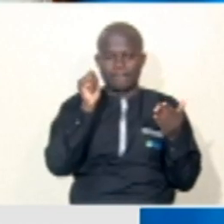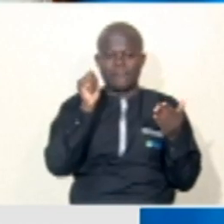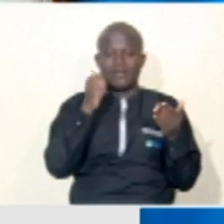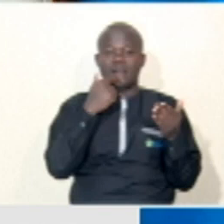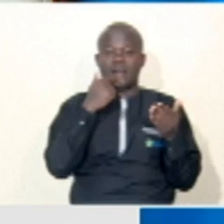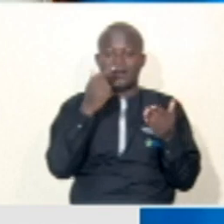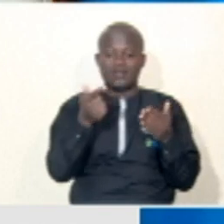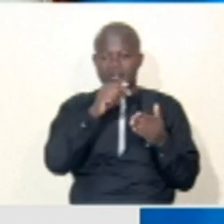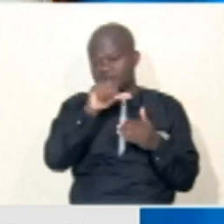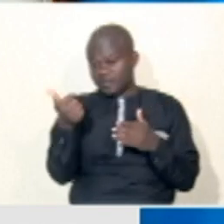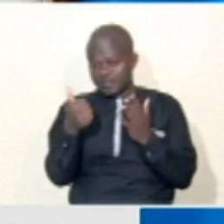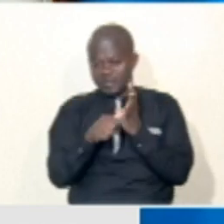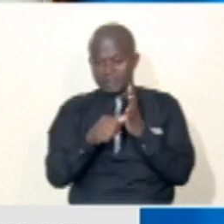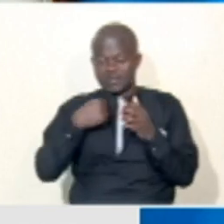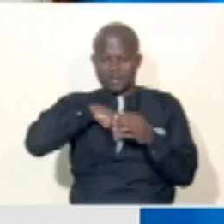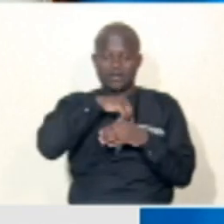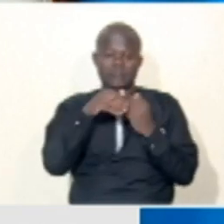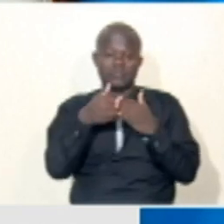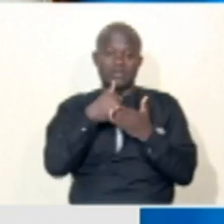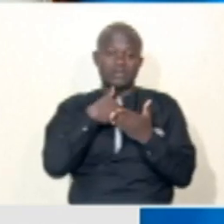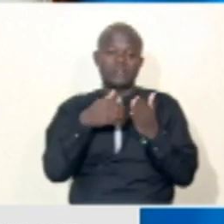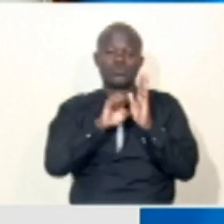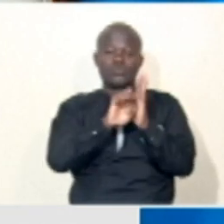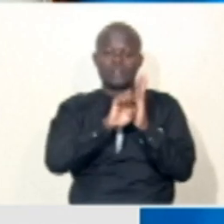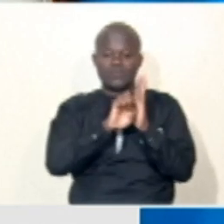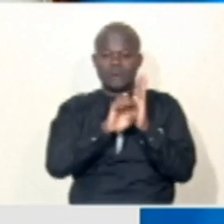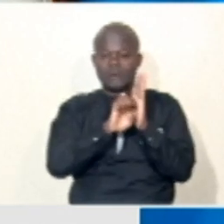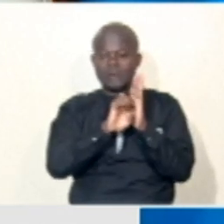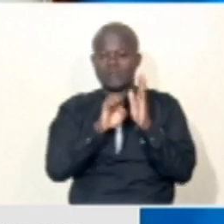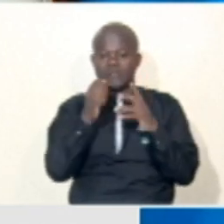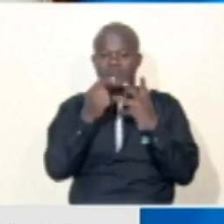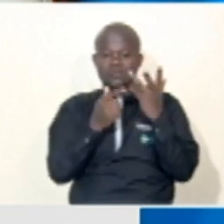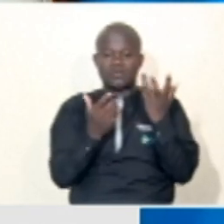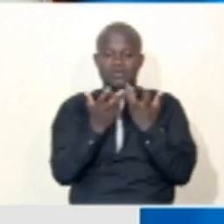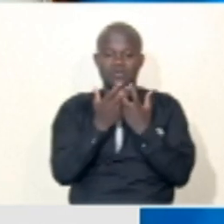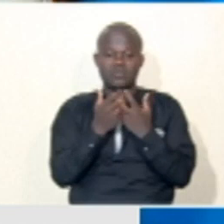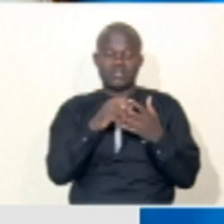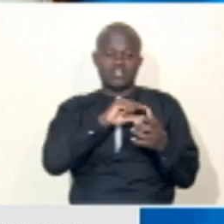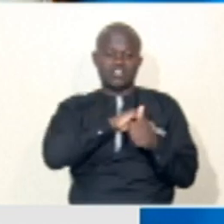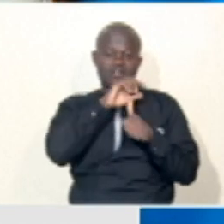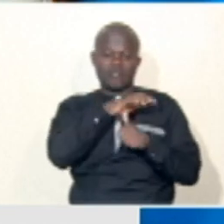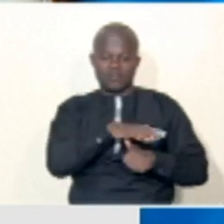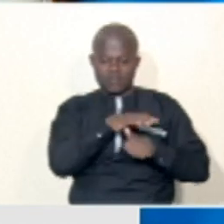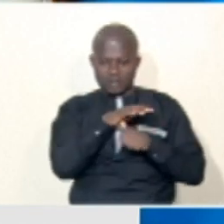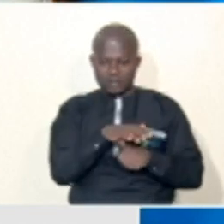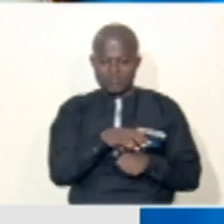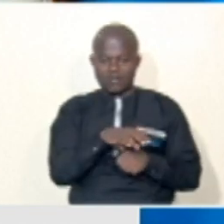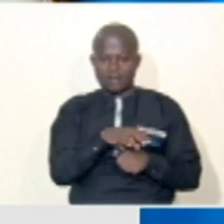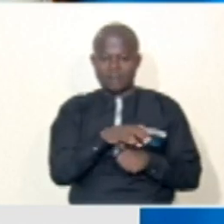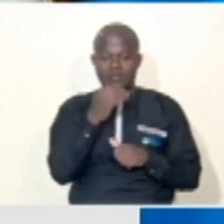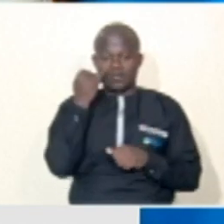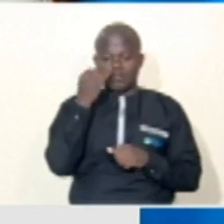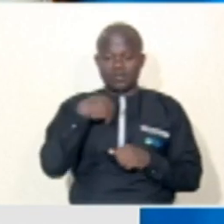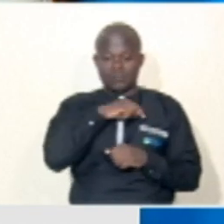Hari n'ibindi bibazo duhura nabyo, dufate nk'urugero ibi bintu bijyanye na gender violence. Iyo